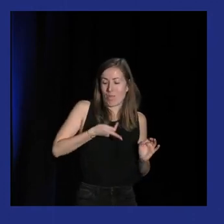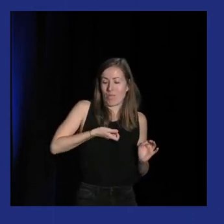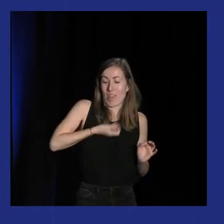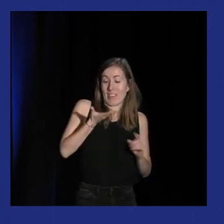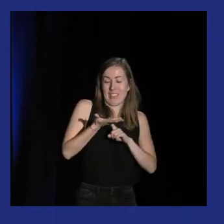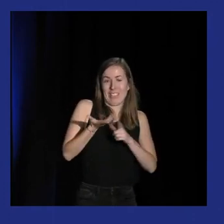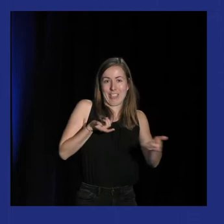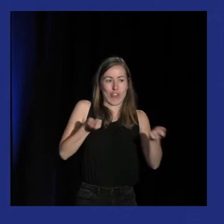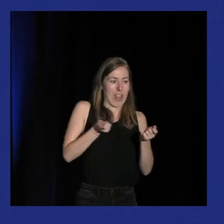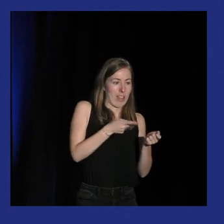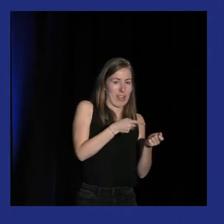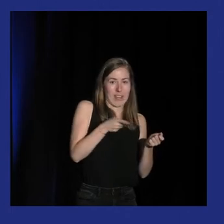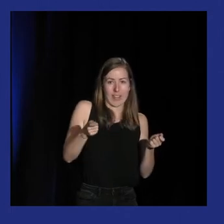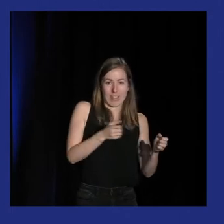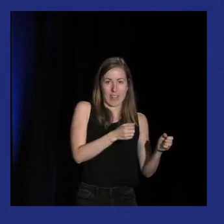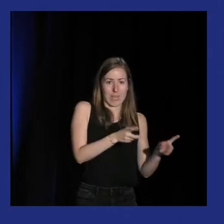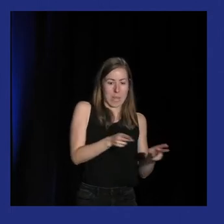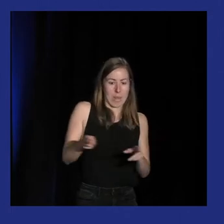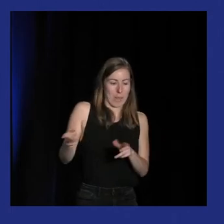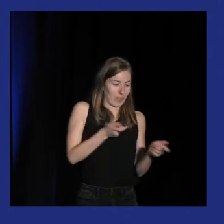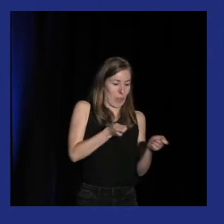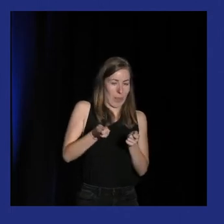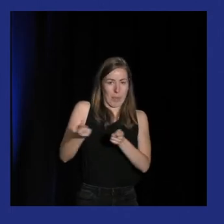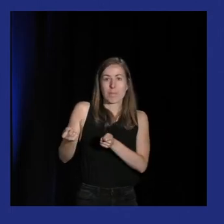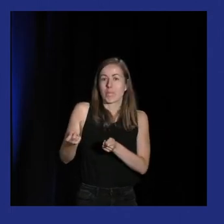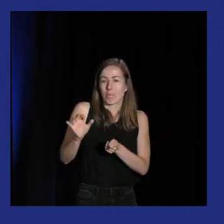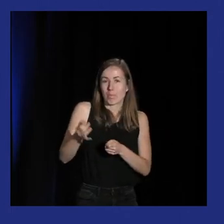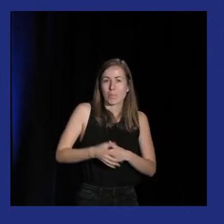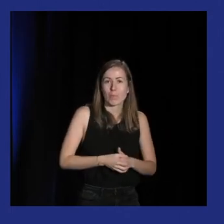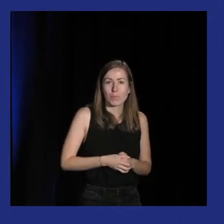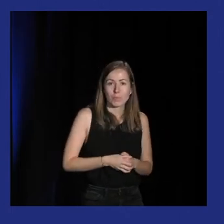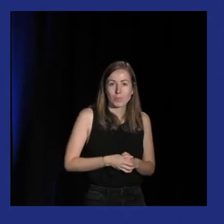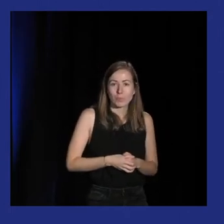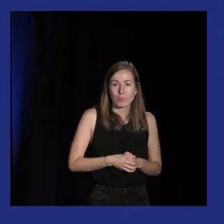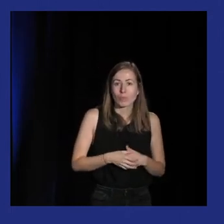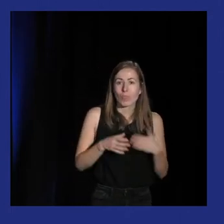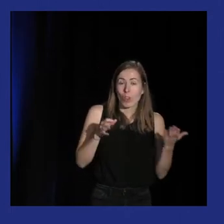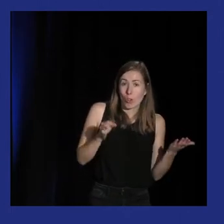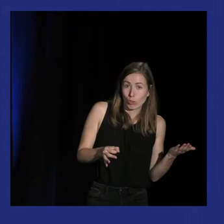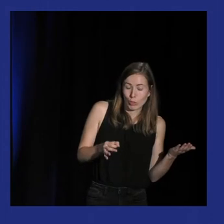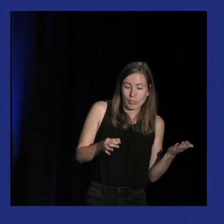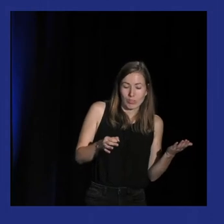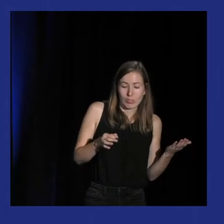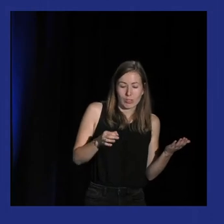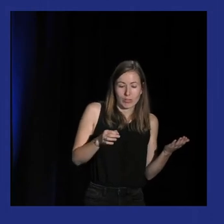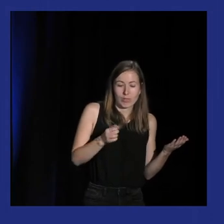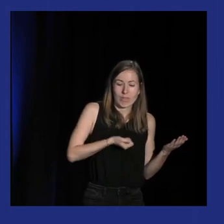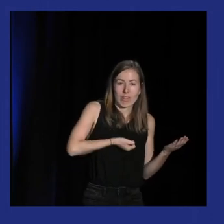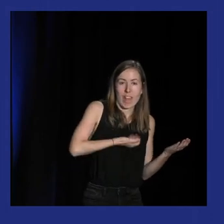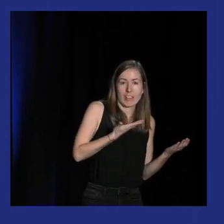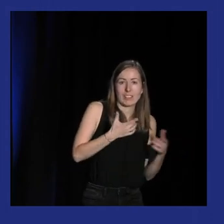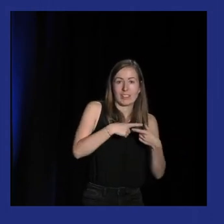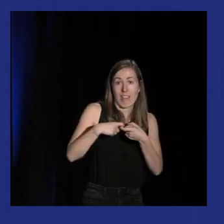quoi voilà et alors juste pour préciser ce que je crois pas qu'on les fait le juste le sigle ça veut dire artiste et répertoire voilà oui et